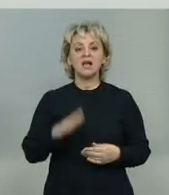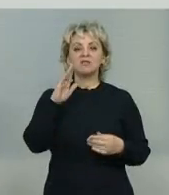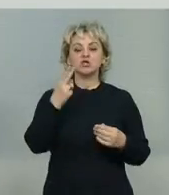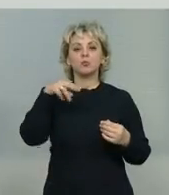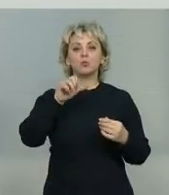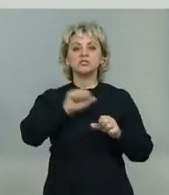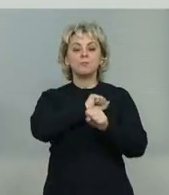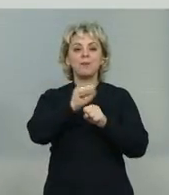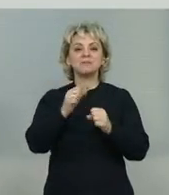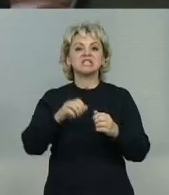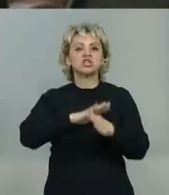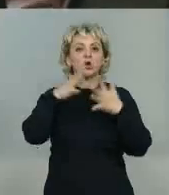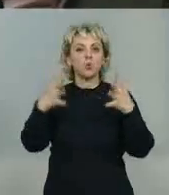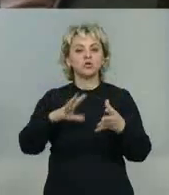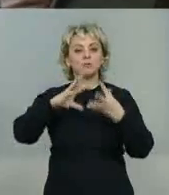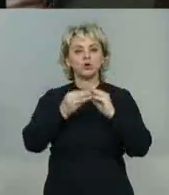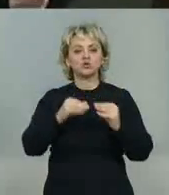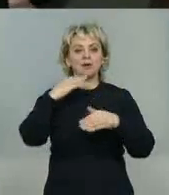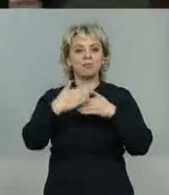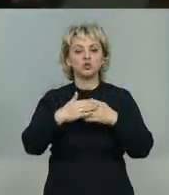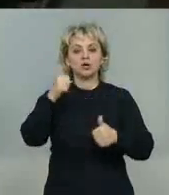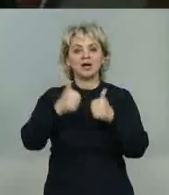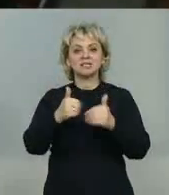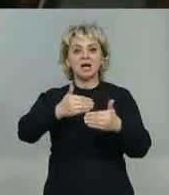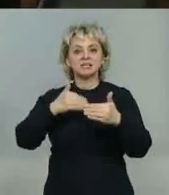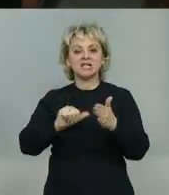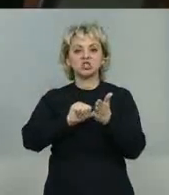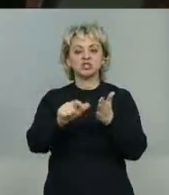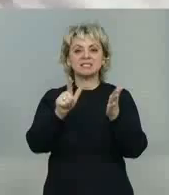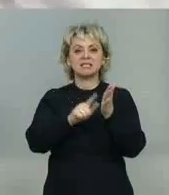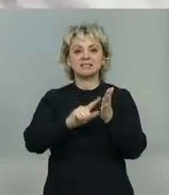Владимир Путин победил с рекордным результатом. Ближайший конкурент отстал на